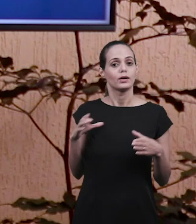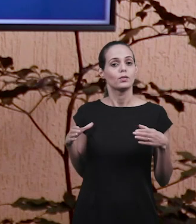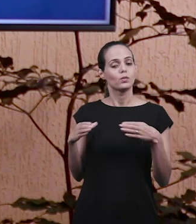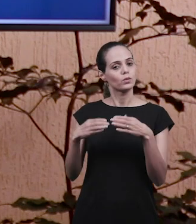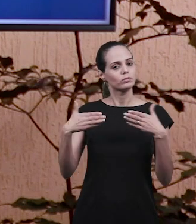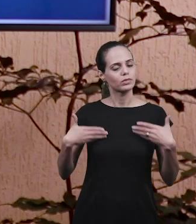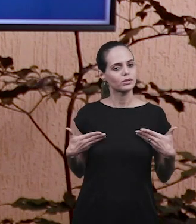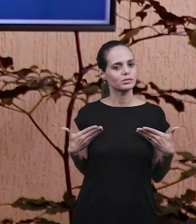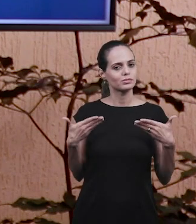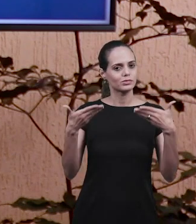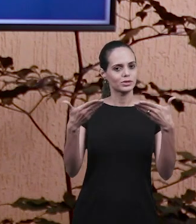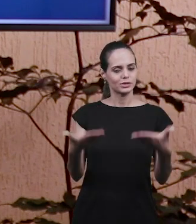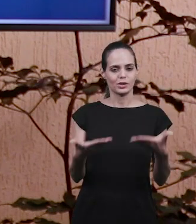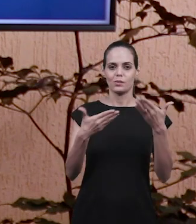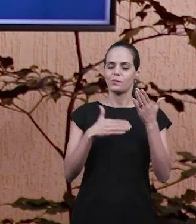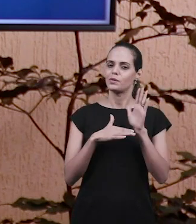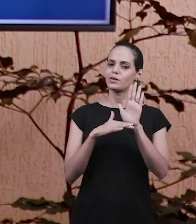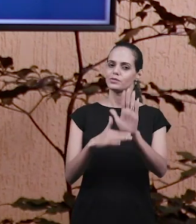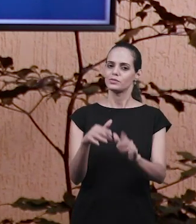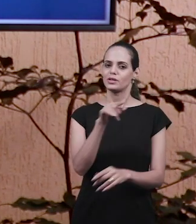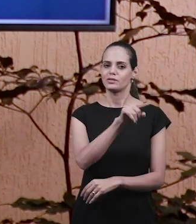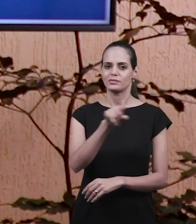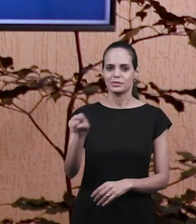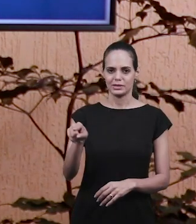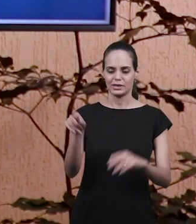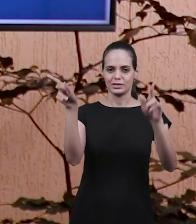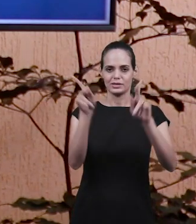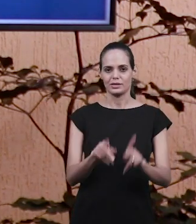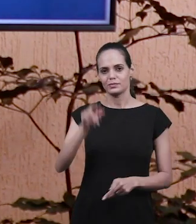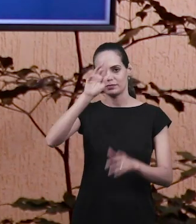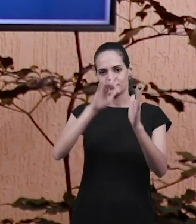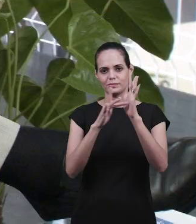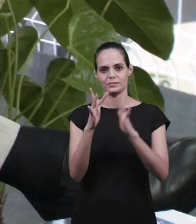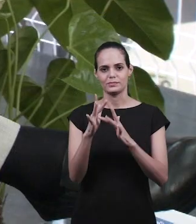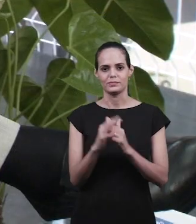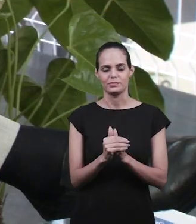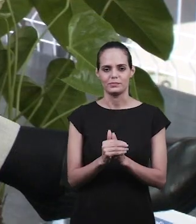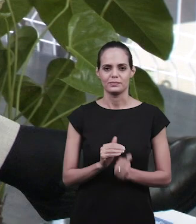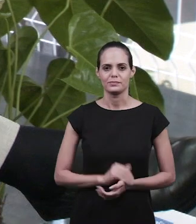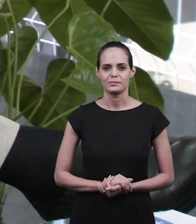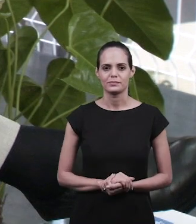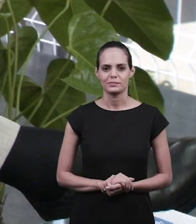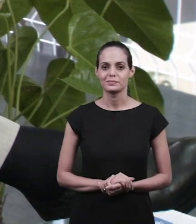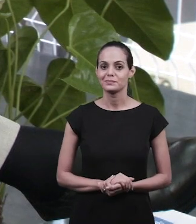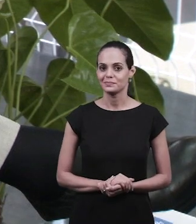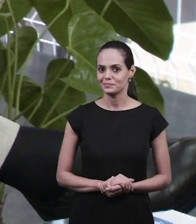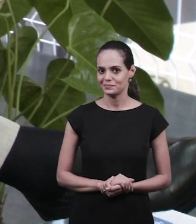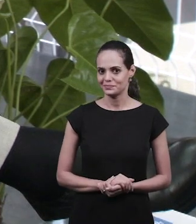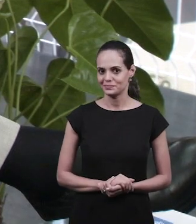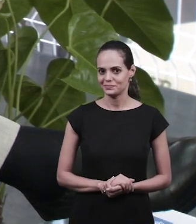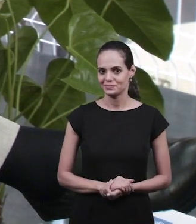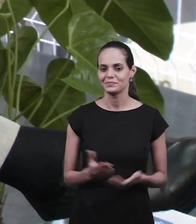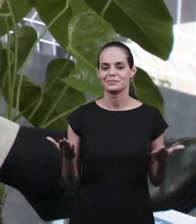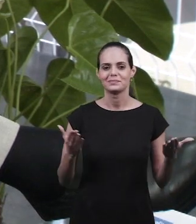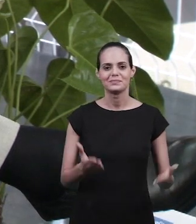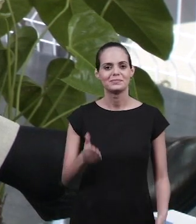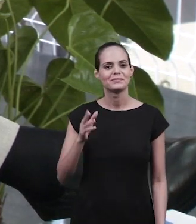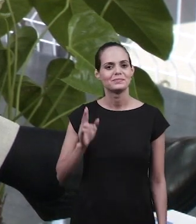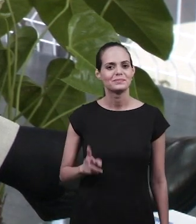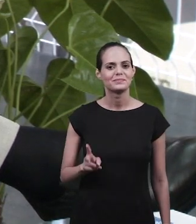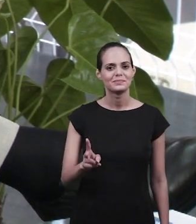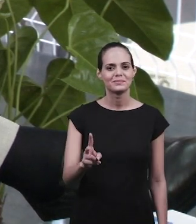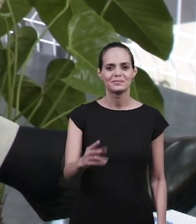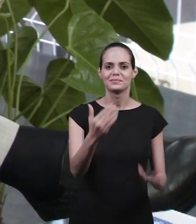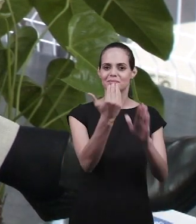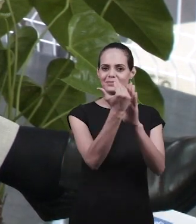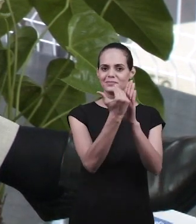accessibilité@presbyterio.org.br. Il y aura un groupe à disposition pour vous aider. La paix du Seigneur Jésus. Et aujourd'hui, on continue cette séquence de programmation